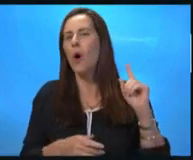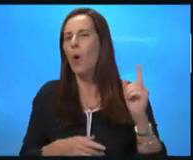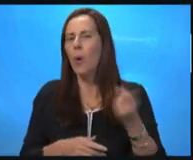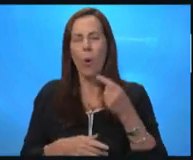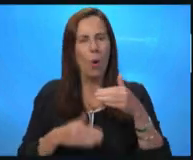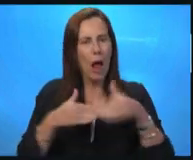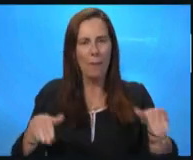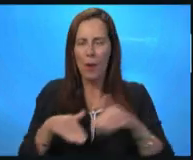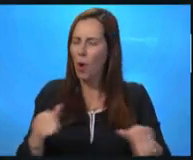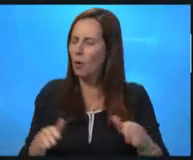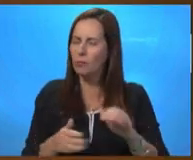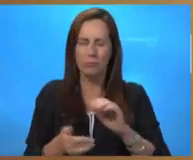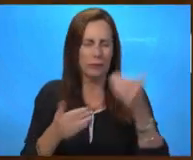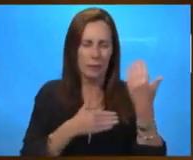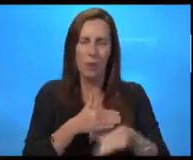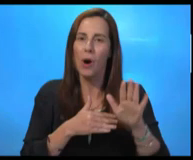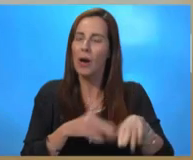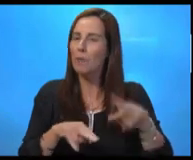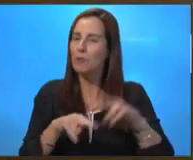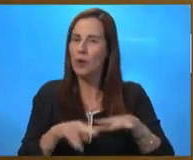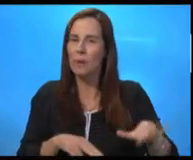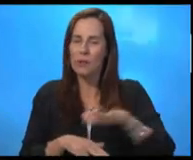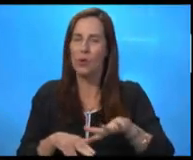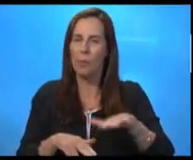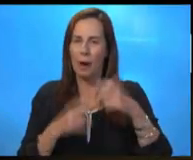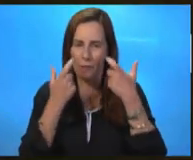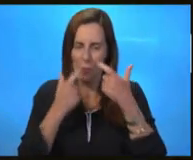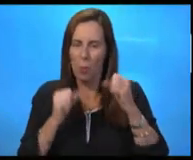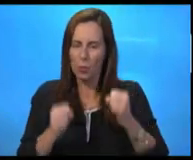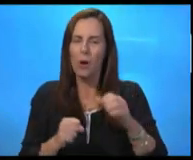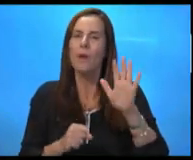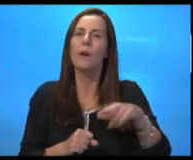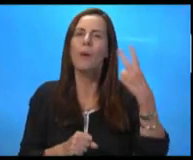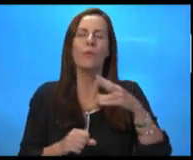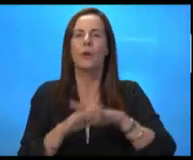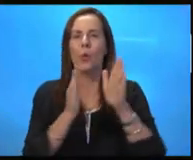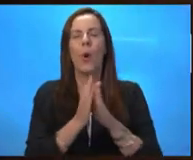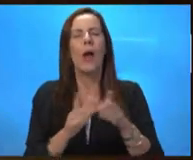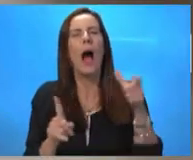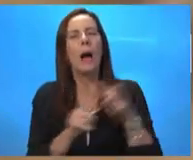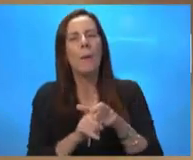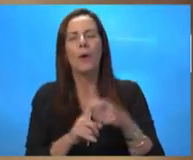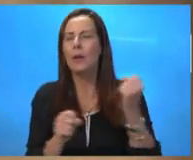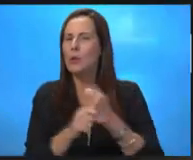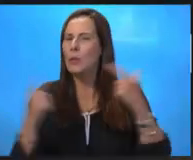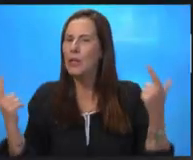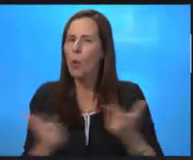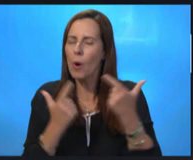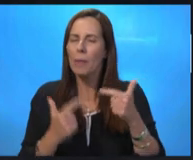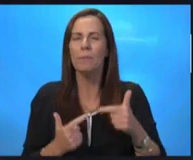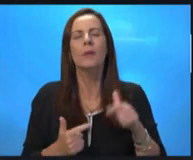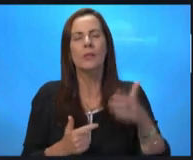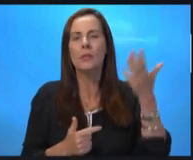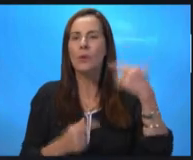הוסרו, גם השהייה ליד מרחבים מוגנים וגם כמובן כל ההגבלות על קיום אירועים כאן בעוטף. זאת הייתה